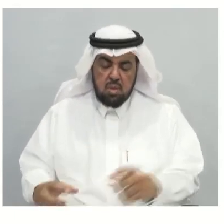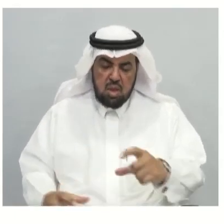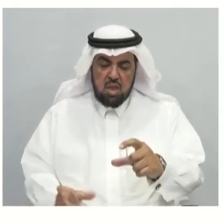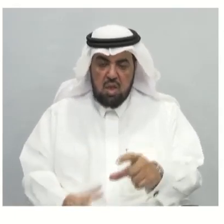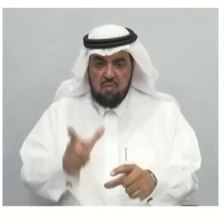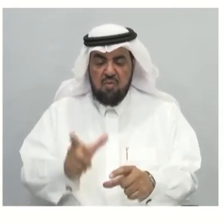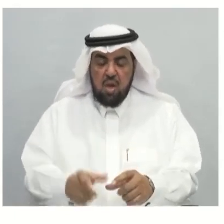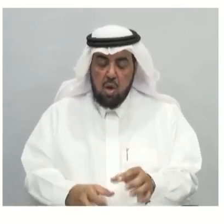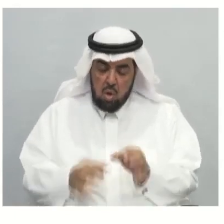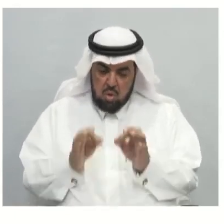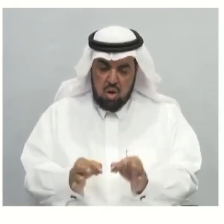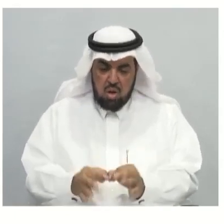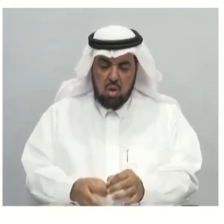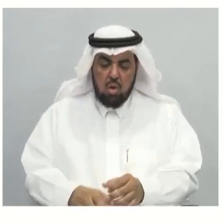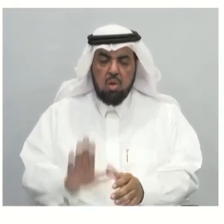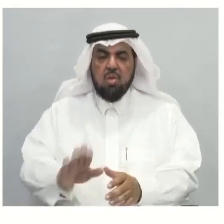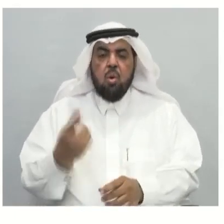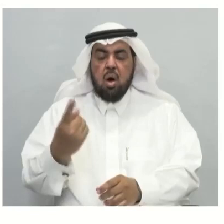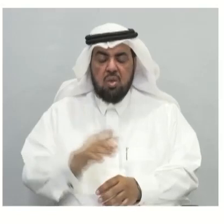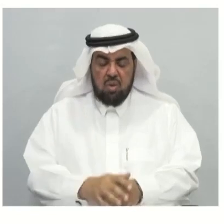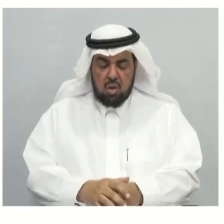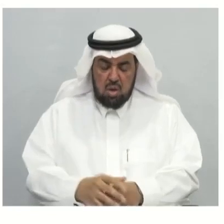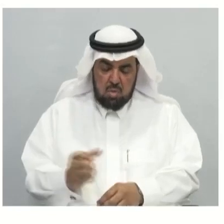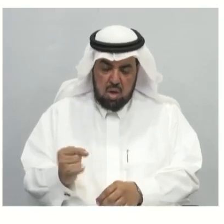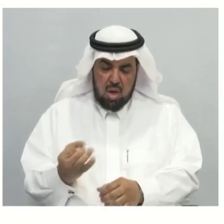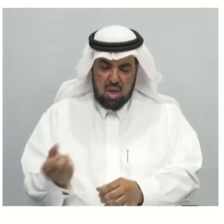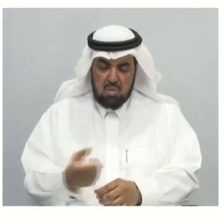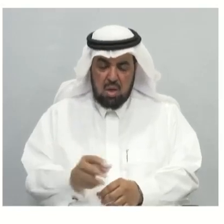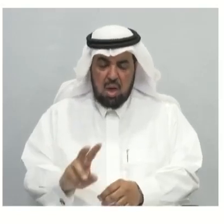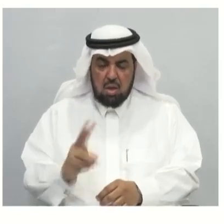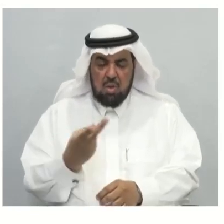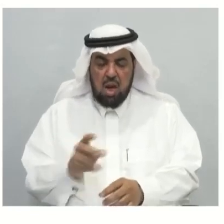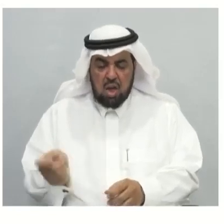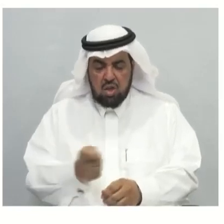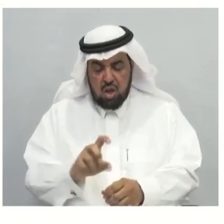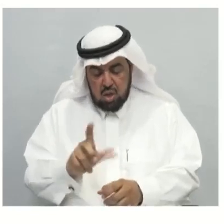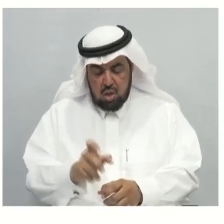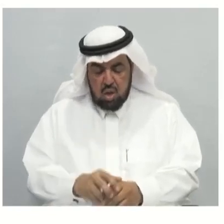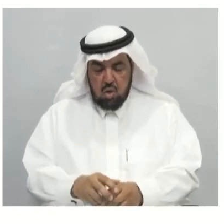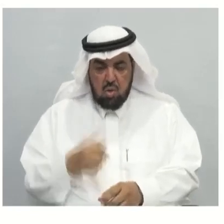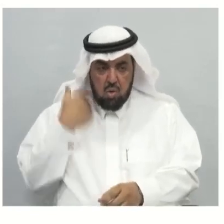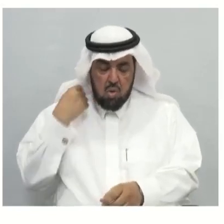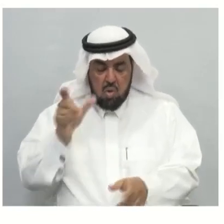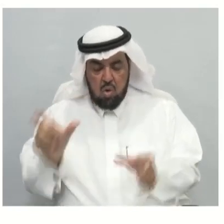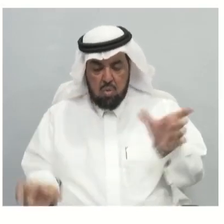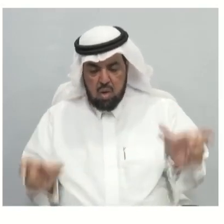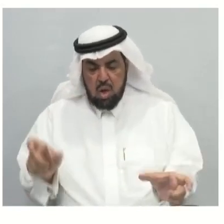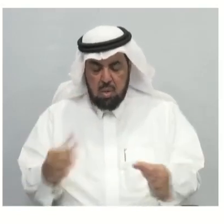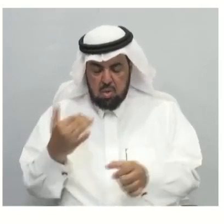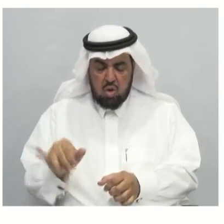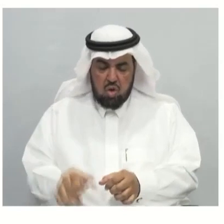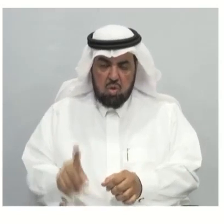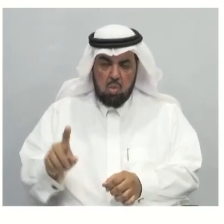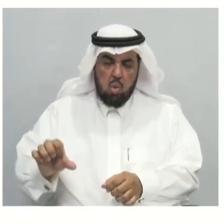وبفراقك عاده من صفحه واحده فقط وبحجم خط يصل الى 12 وبهامش لا يقل عن نصف